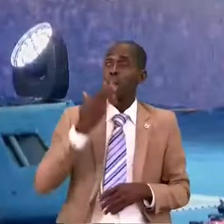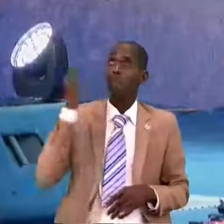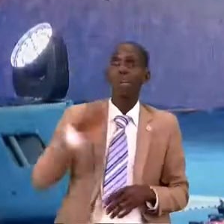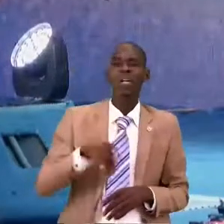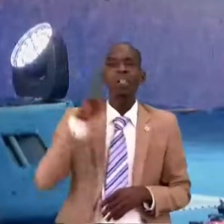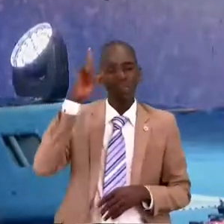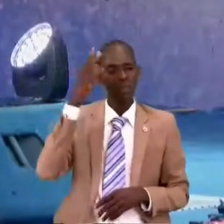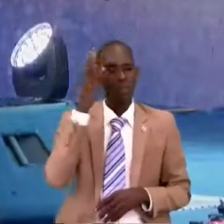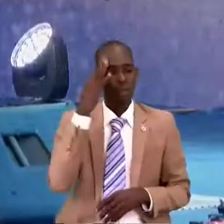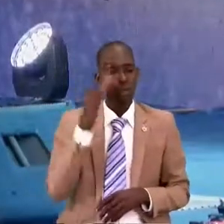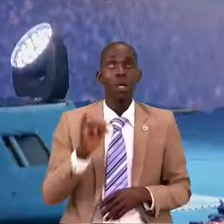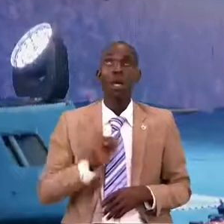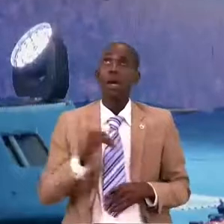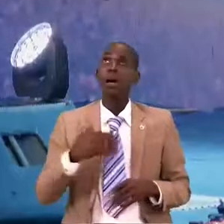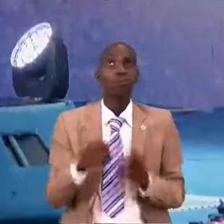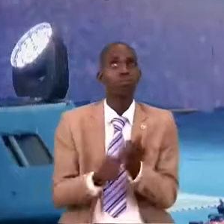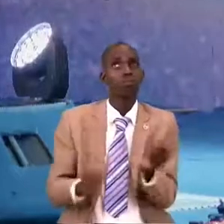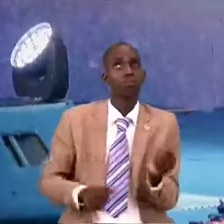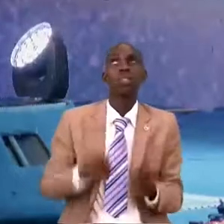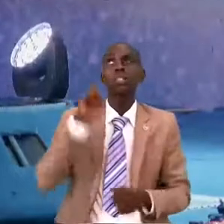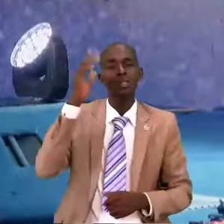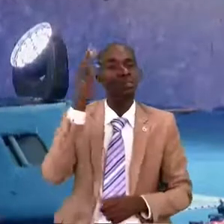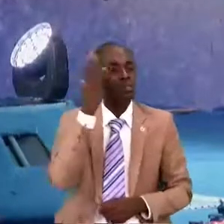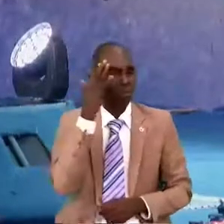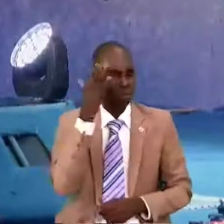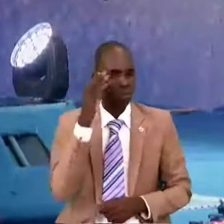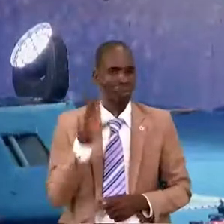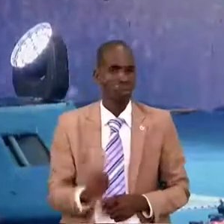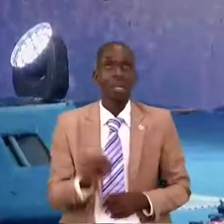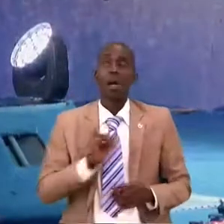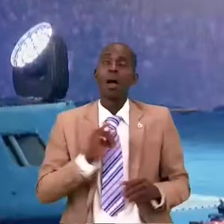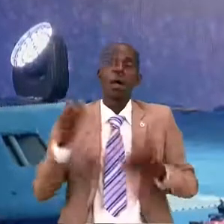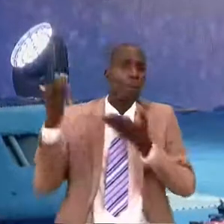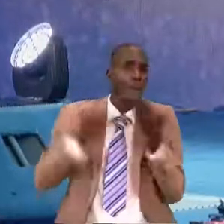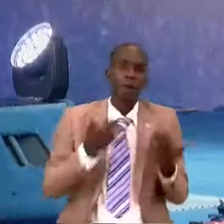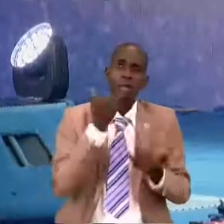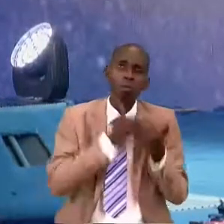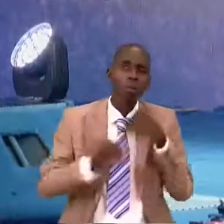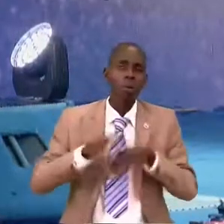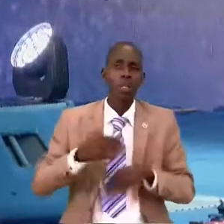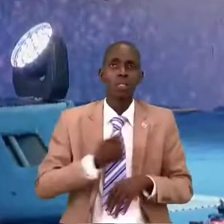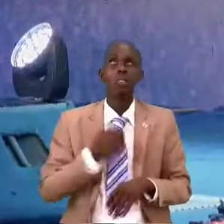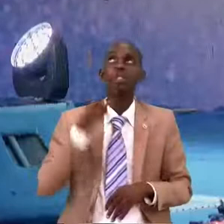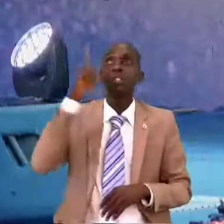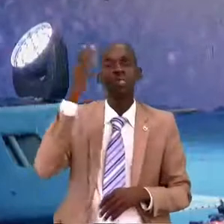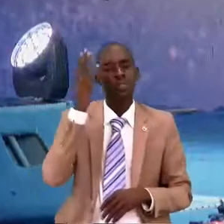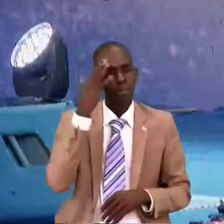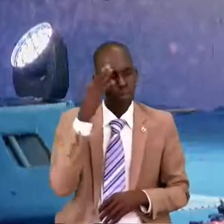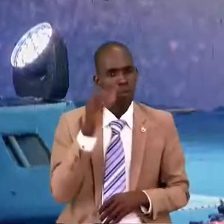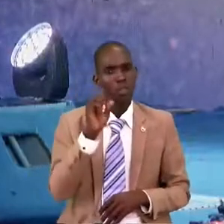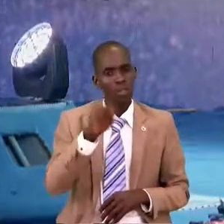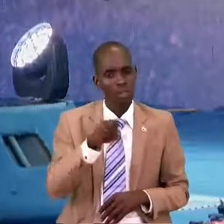attiré ceci, il le sait. Alors s'il, ce n'est pas parce que tu n'as pas fait de mauvaises choses, c'est parce qu'il est toujours